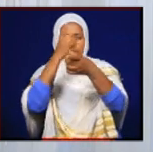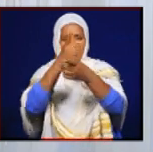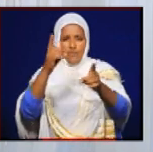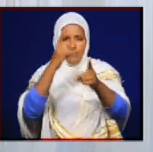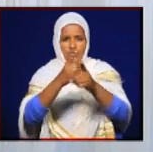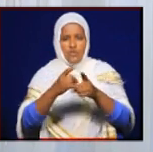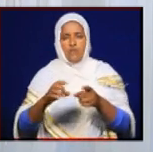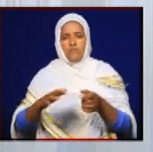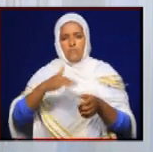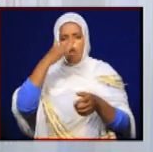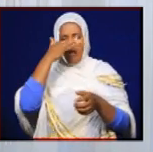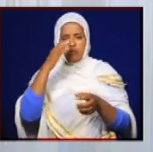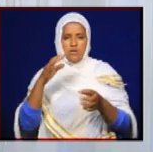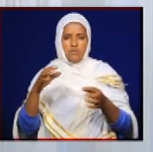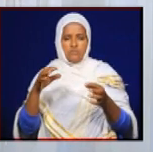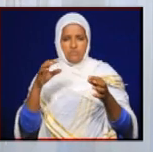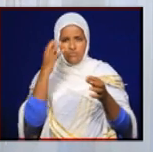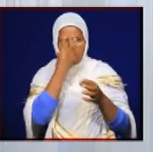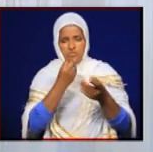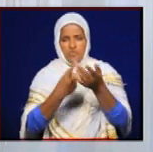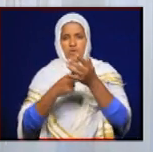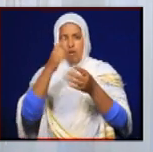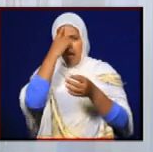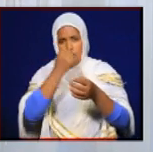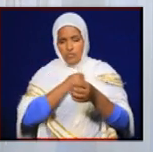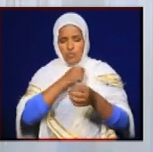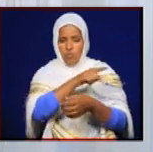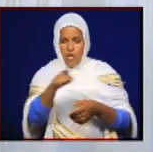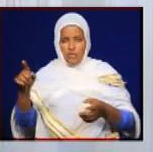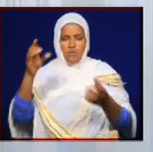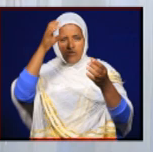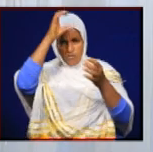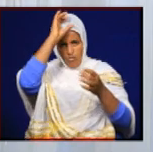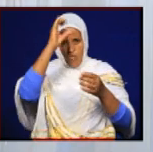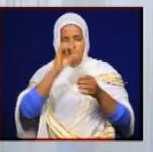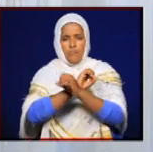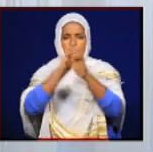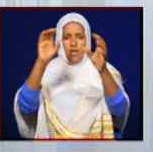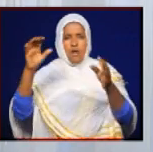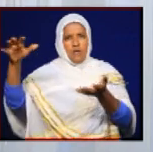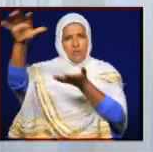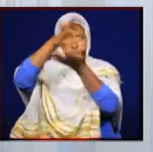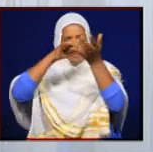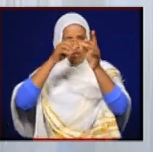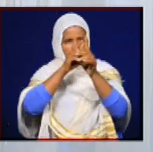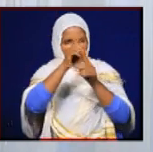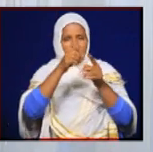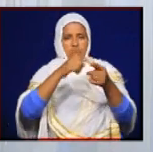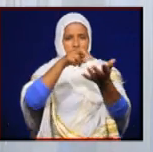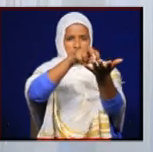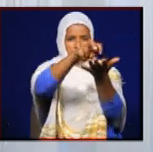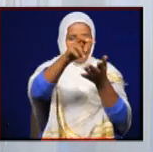የተጋርሎ ፍሬ ማዛህ ያውዳል አልፋ አላፍ አመነው ባንተ ተጠምቀዋል የብርሃን ደመና ጠቅሰ